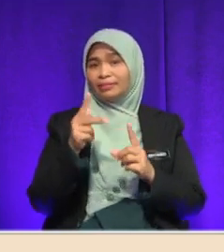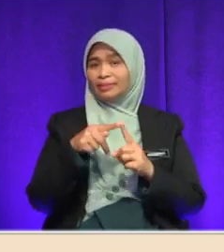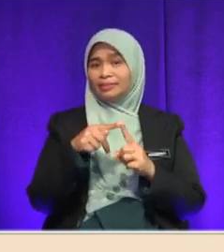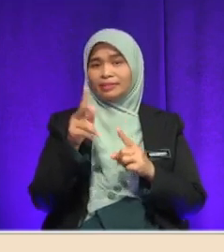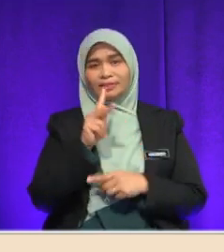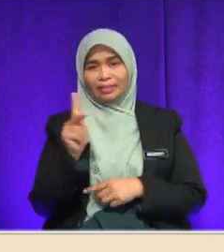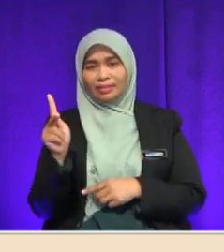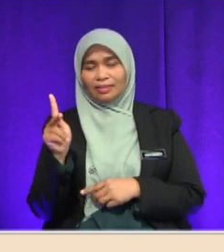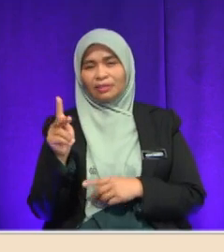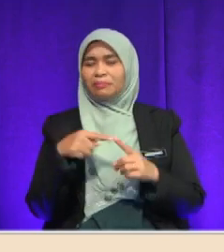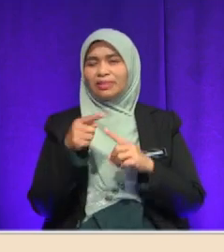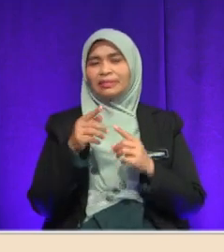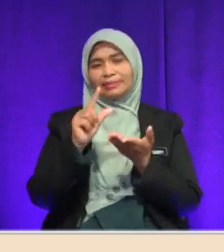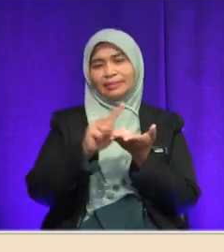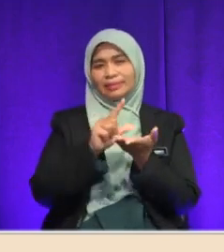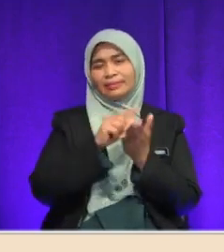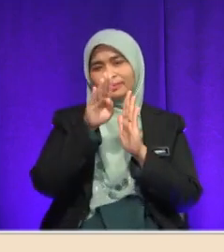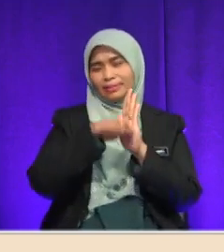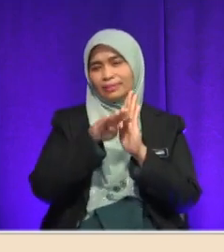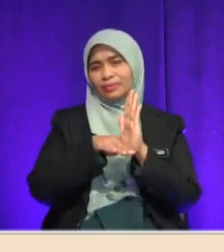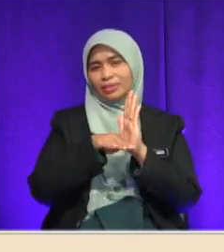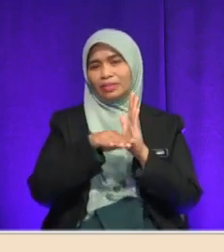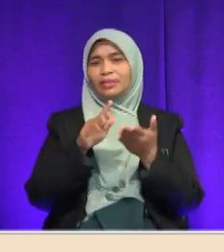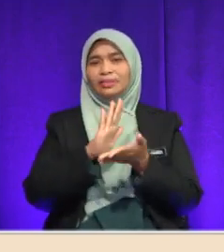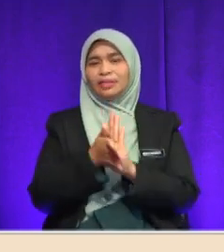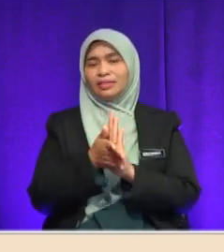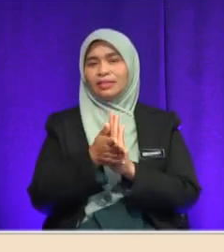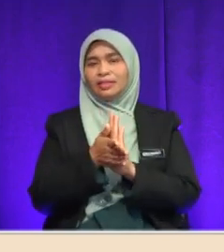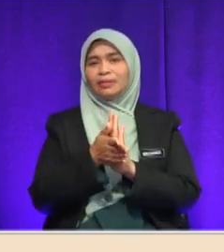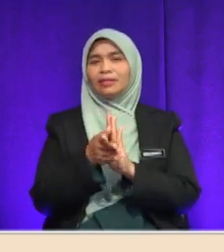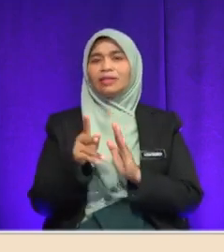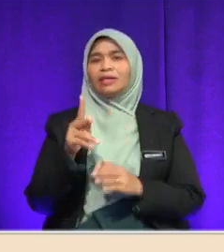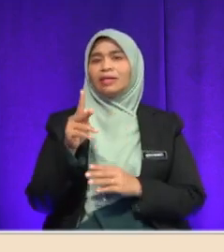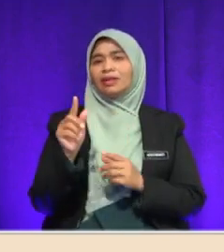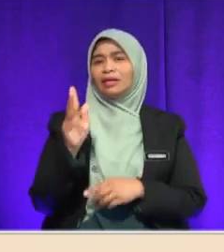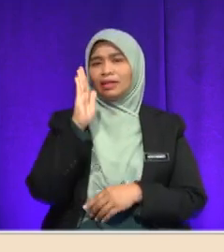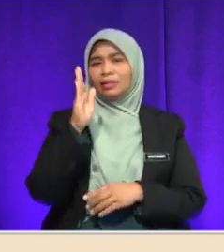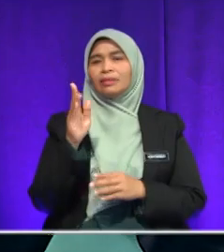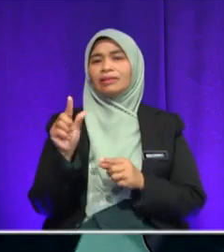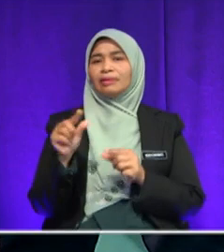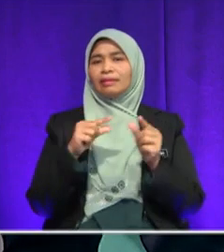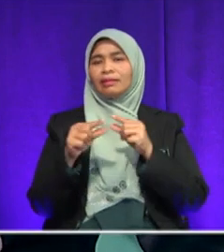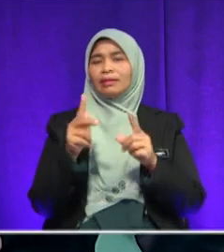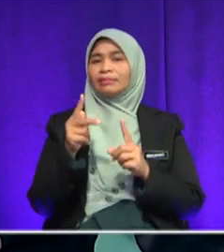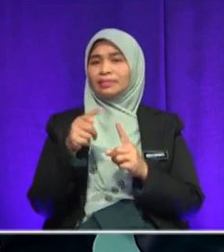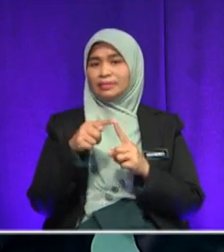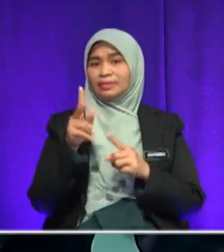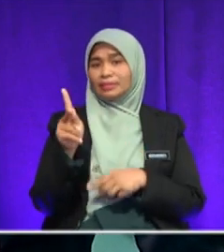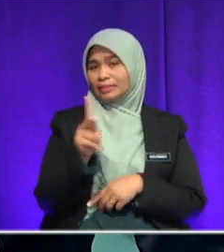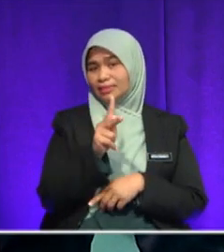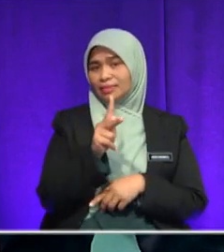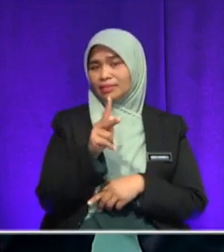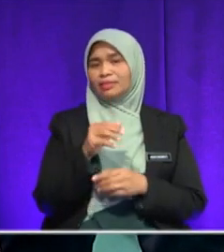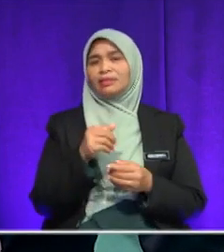pendapatan semakin kurang, menyebabkan kelut permintaan bergerak ke kiri. Kenapa?